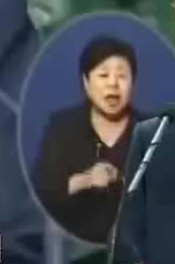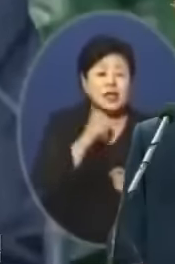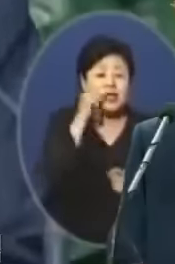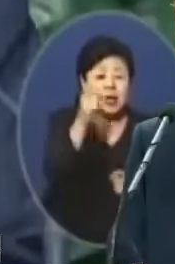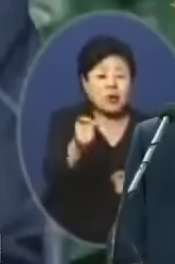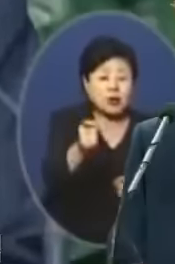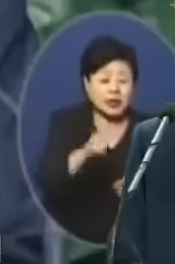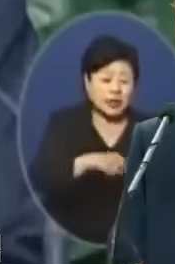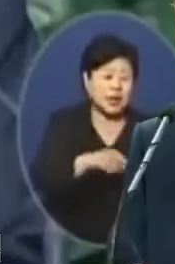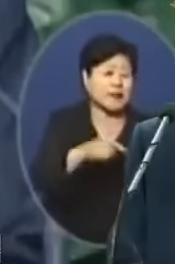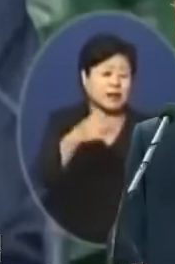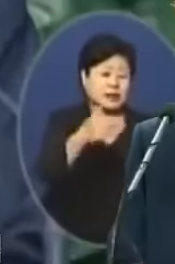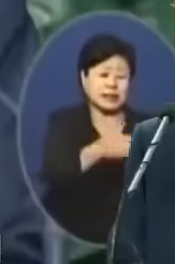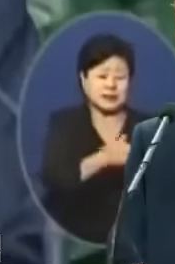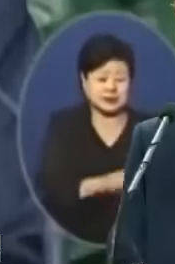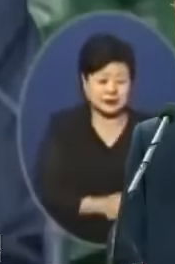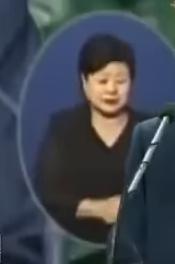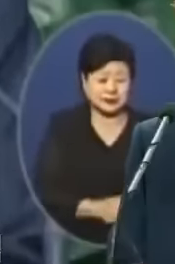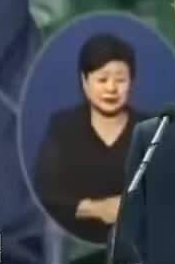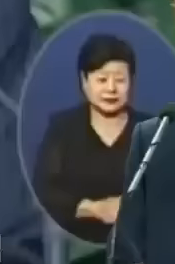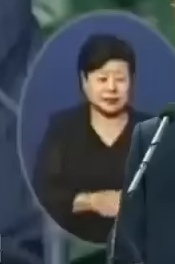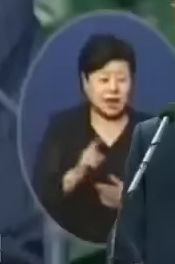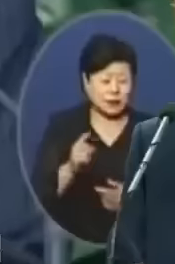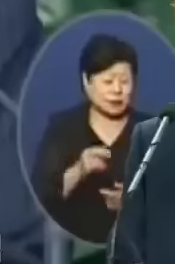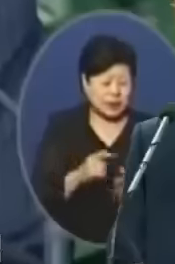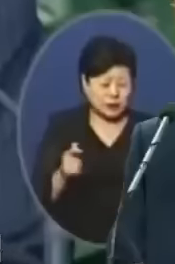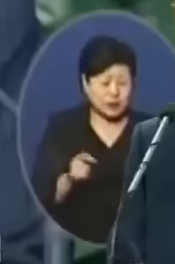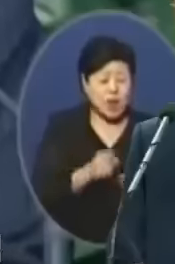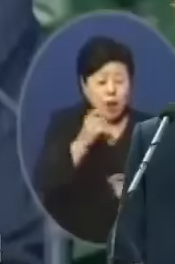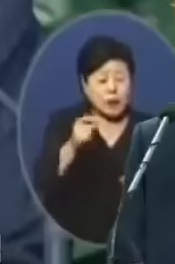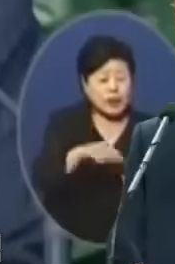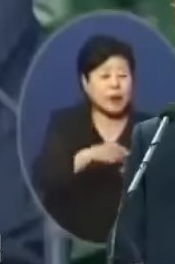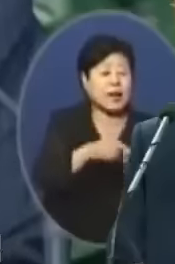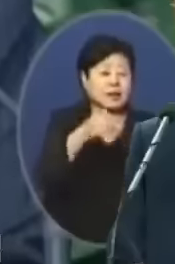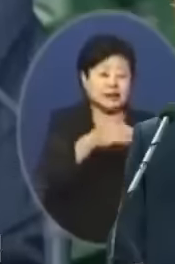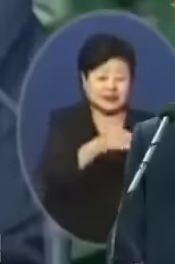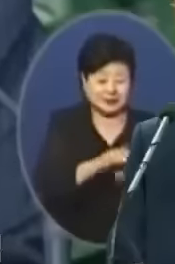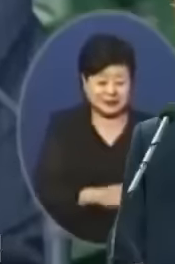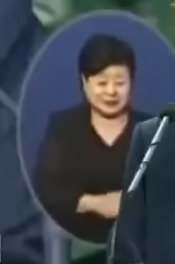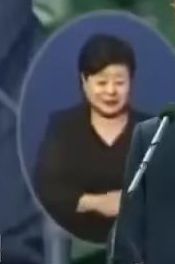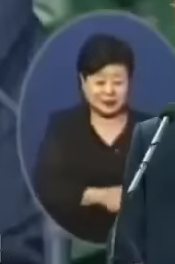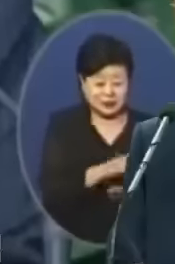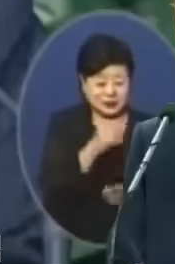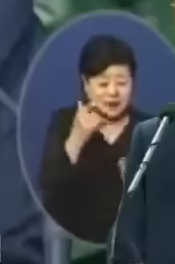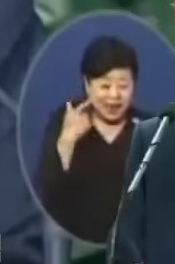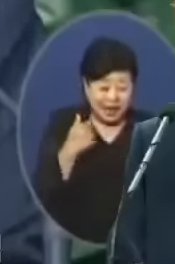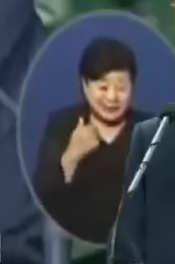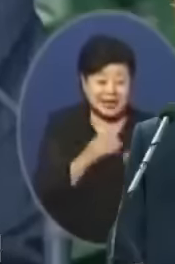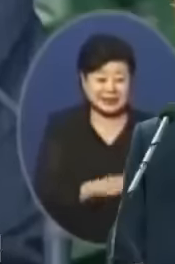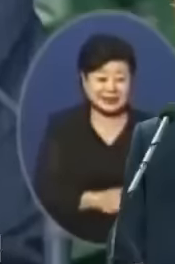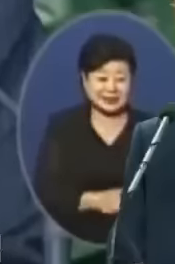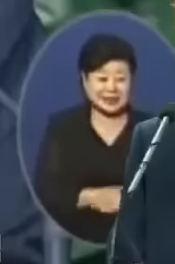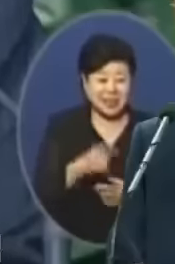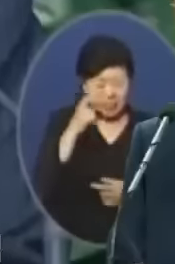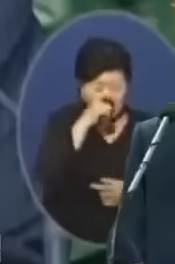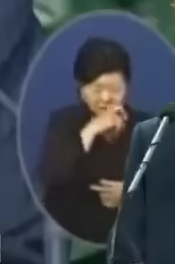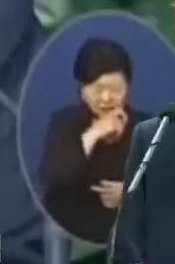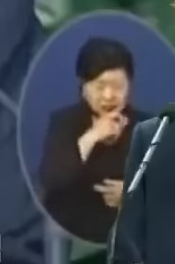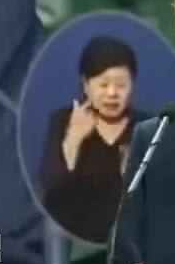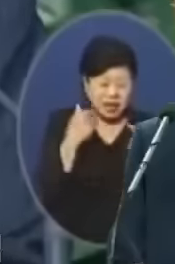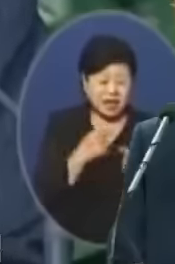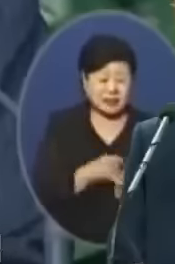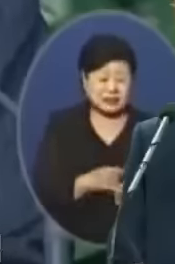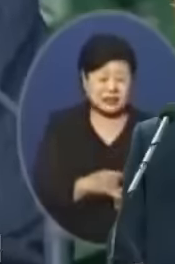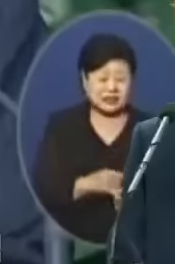영원히 청산해버린 것입니다. 하루 이틀 청산한 것이 아니라 영원히 청산했기 때문에 우리는 항상 더러워지고